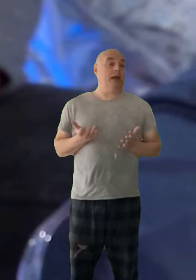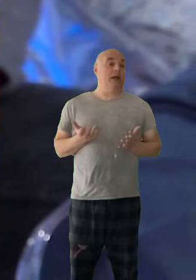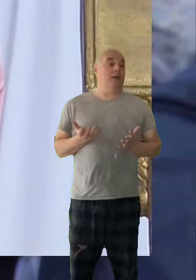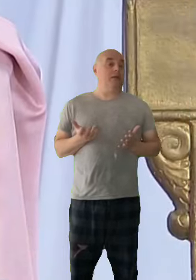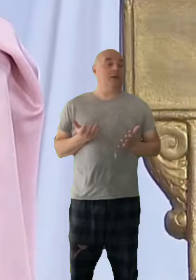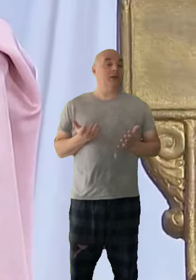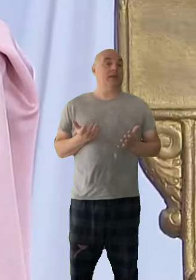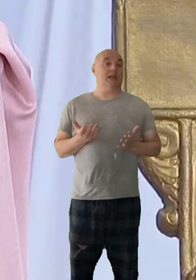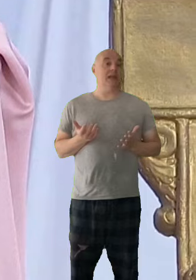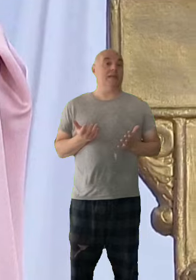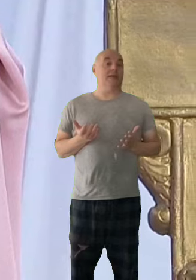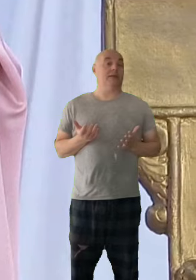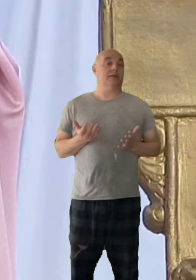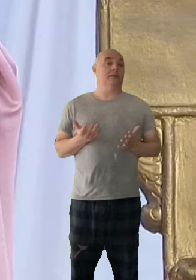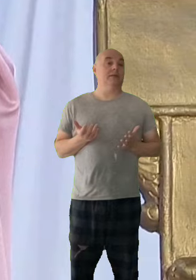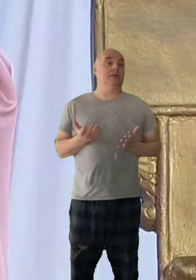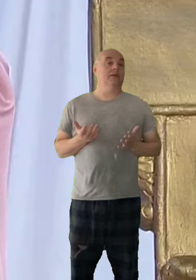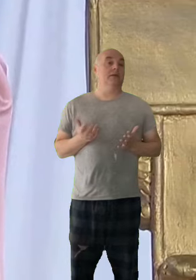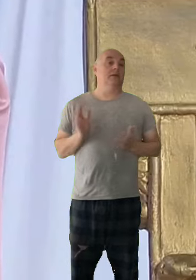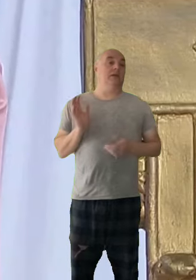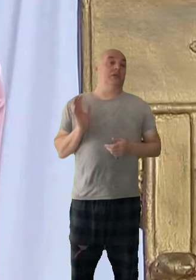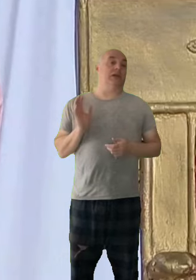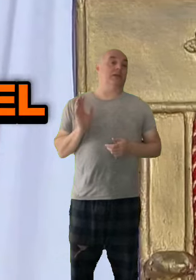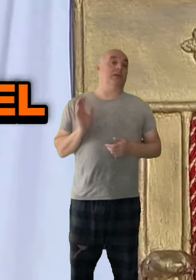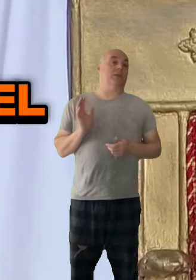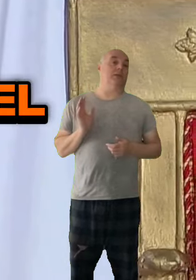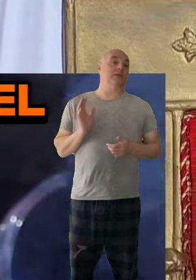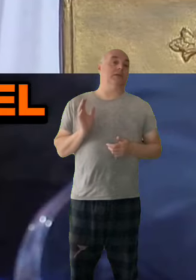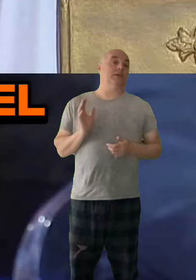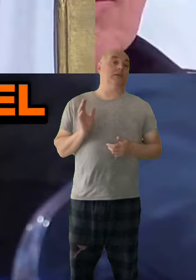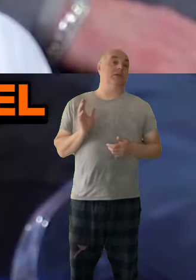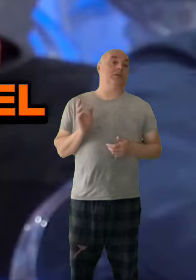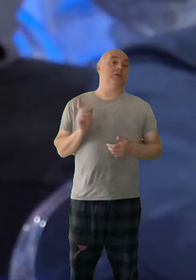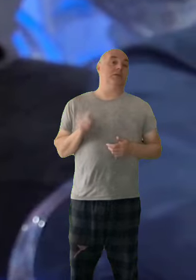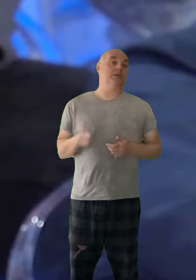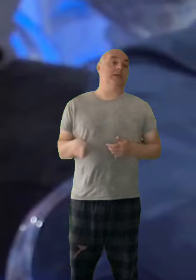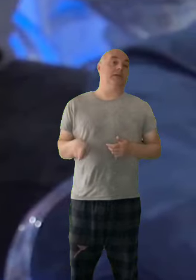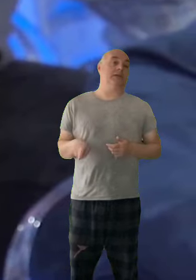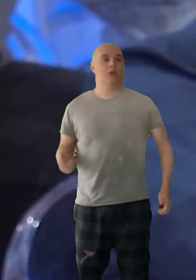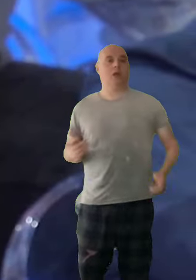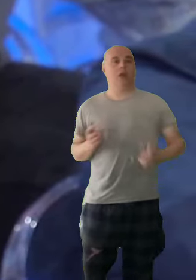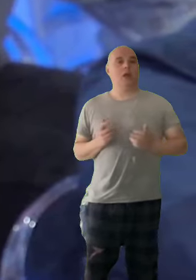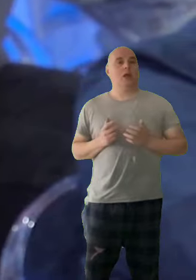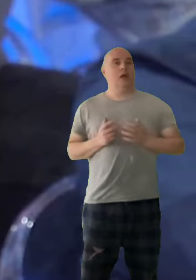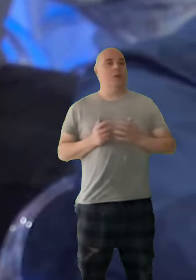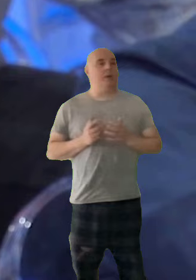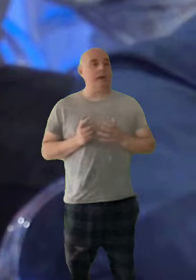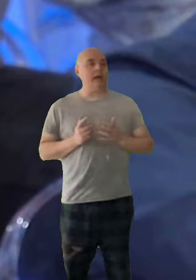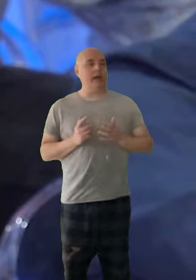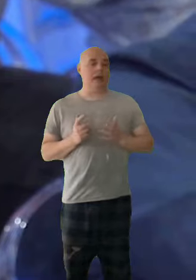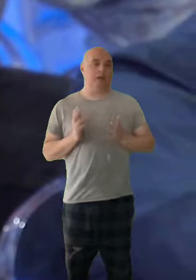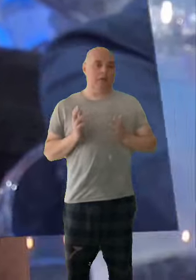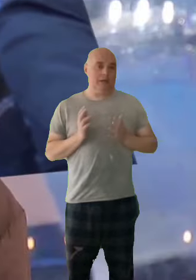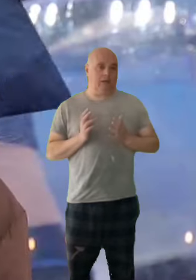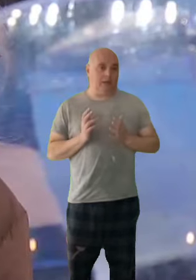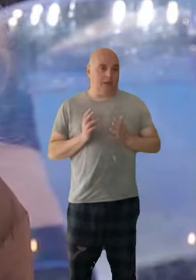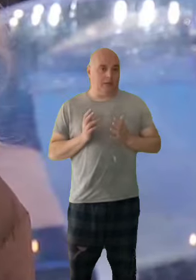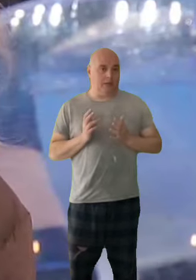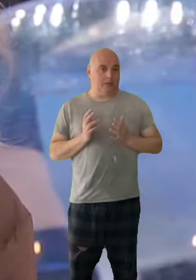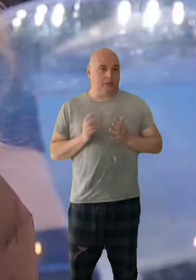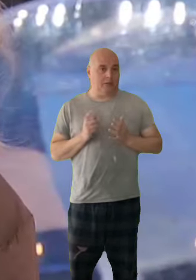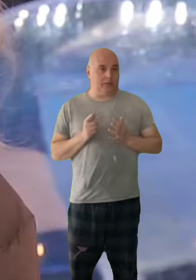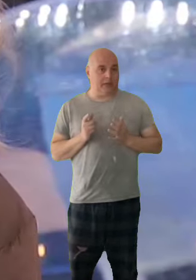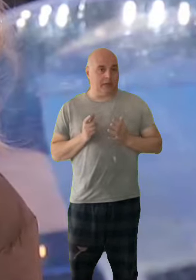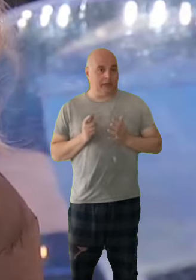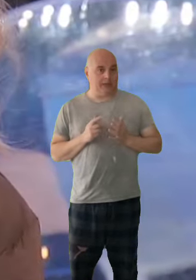stato bene con lui ma di non voler affrettare i tempi tornando ad accomodarsi nel parterre la situazione si infiamma quando Maria